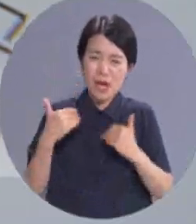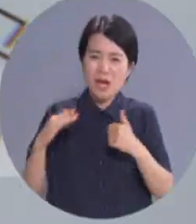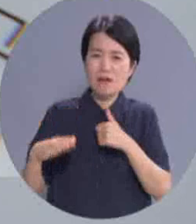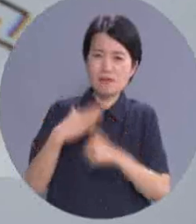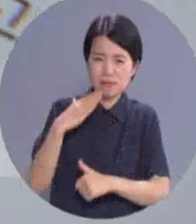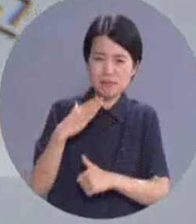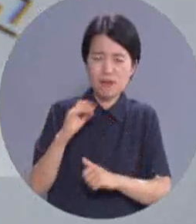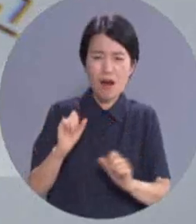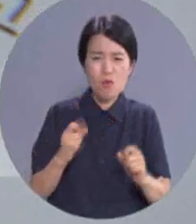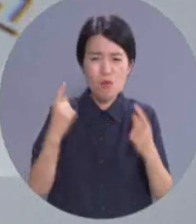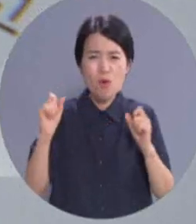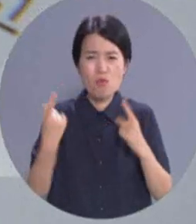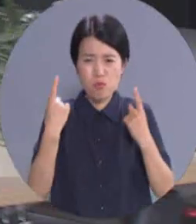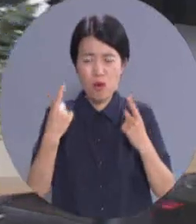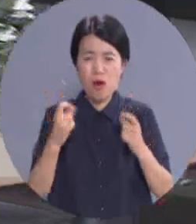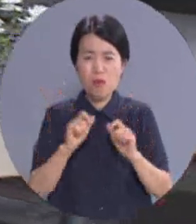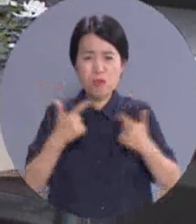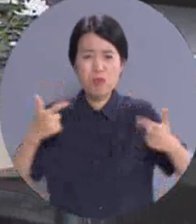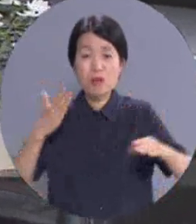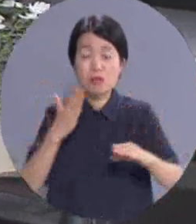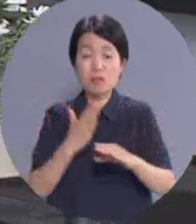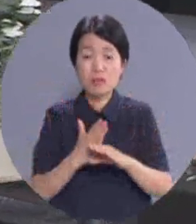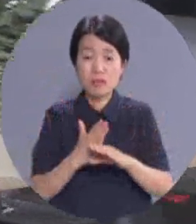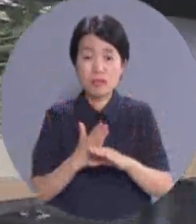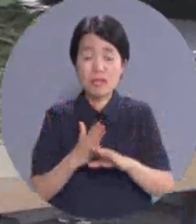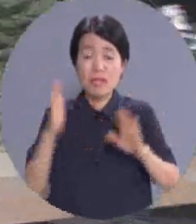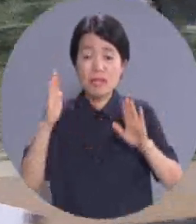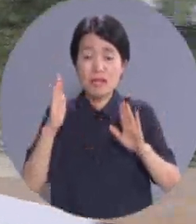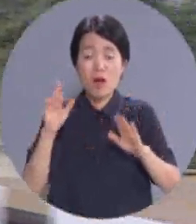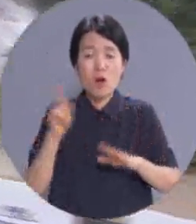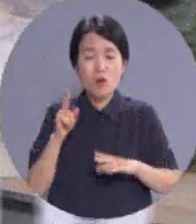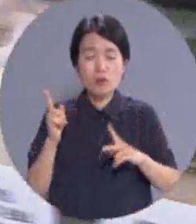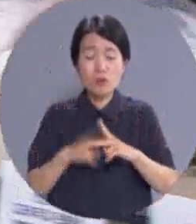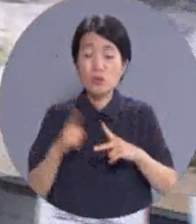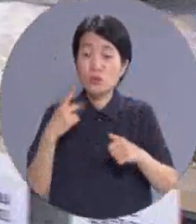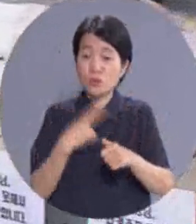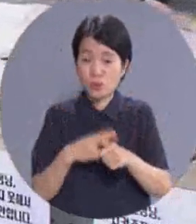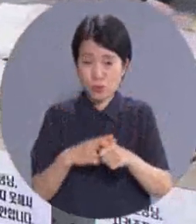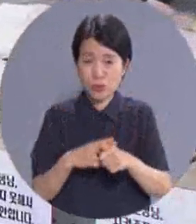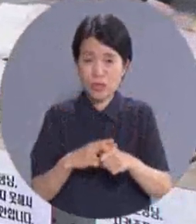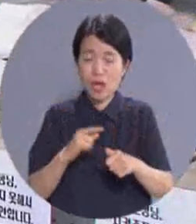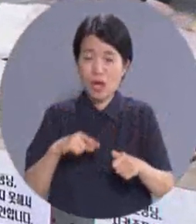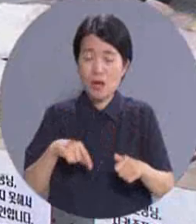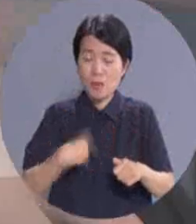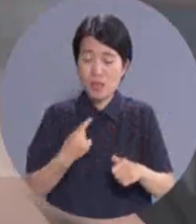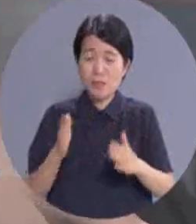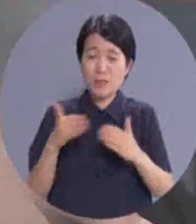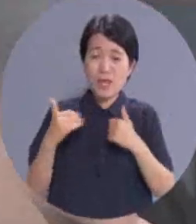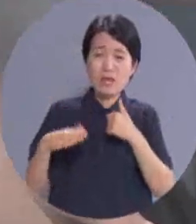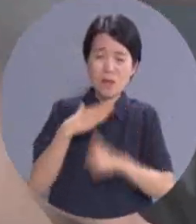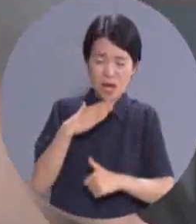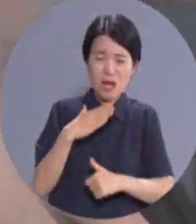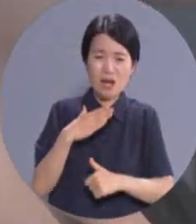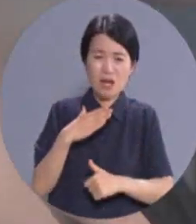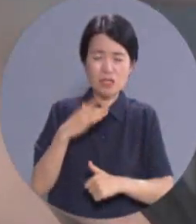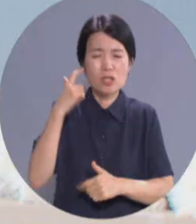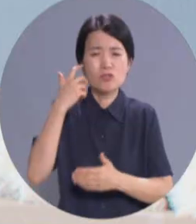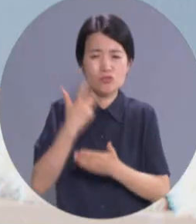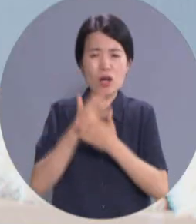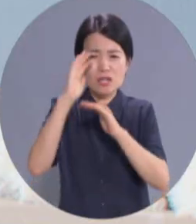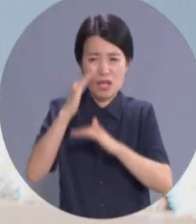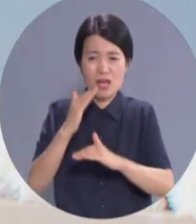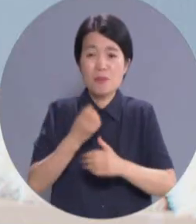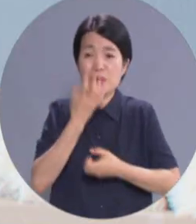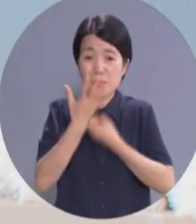교사 미투가 확산되고 있습니다 현장에서 만난 여수의 한 초등교사도 직접 겪은 교권 침해를 털어놨습니다